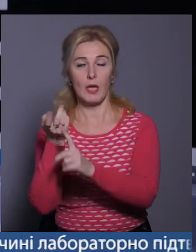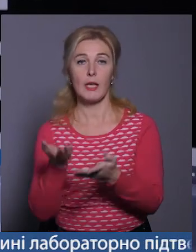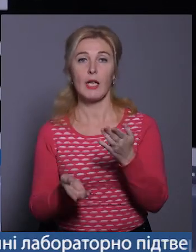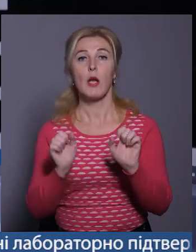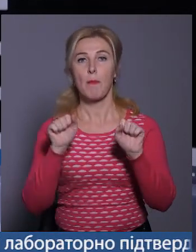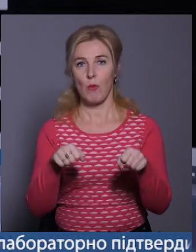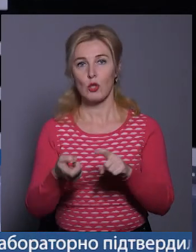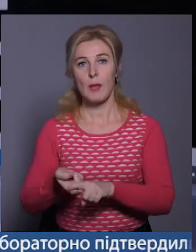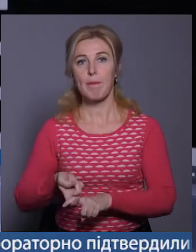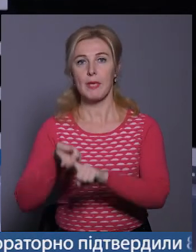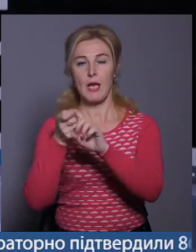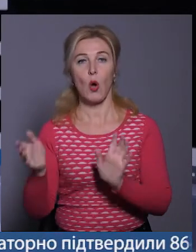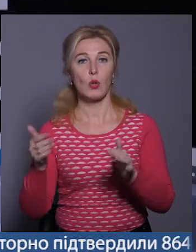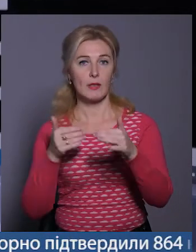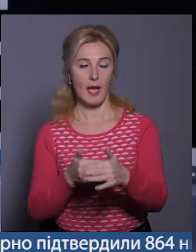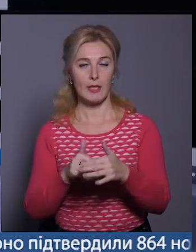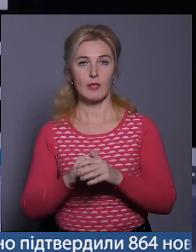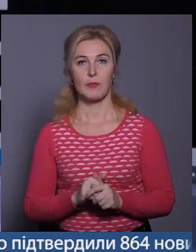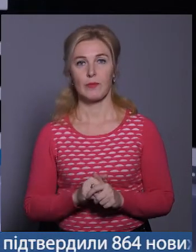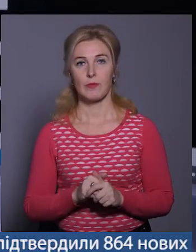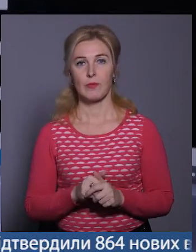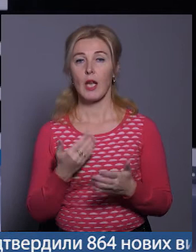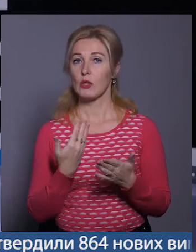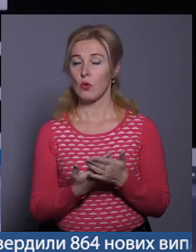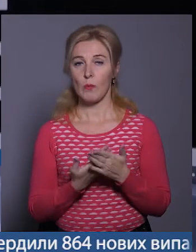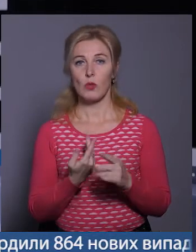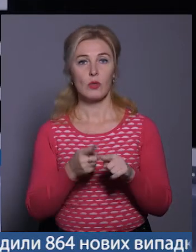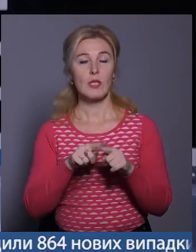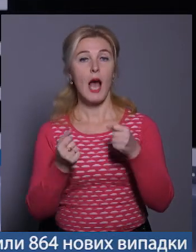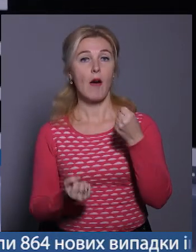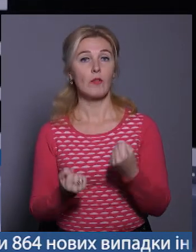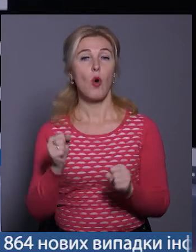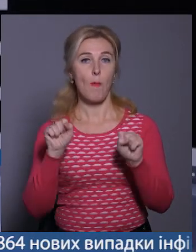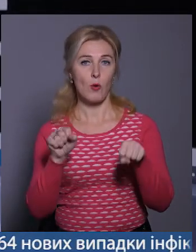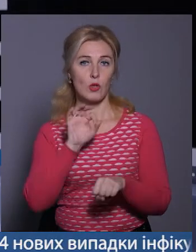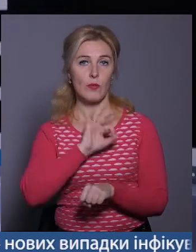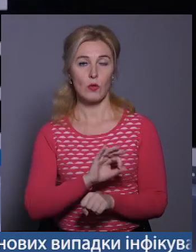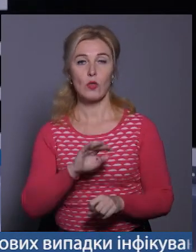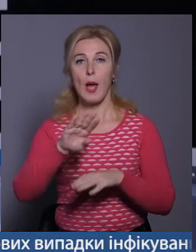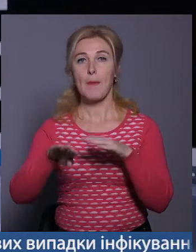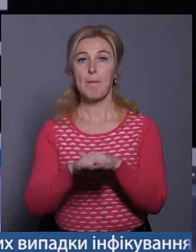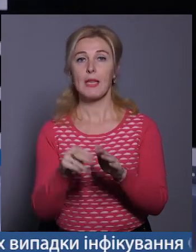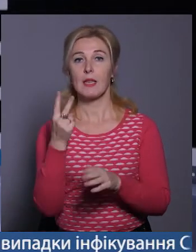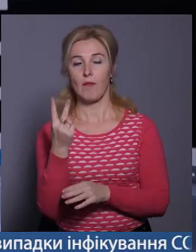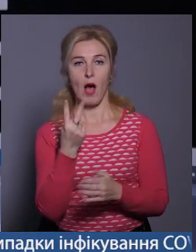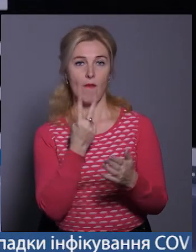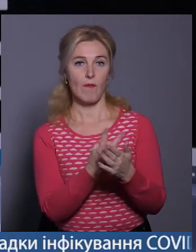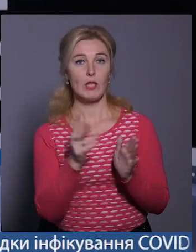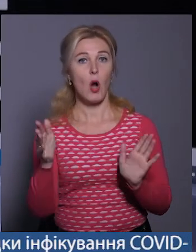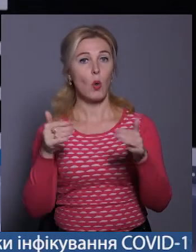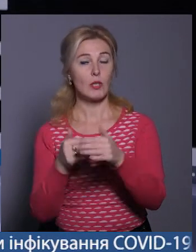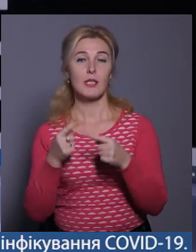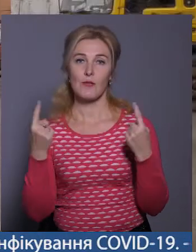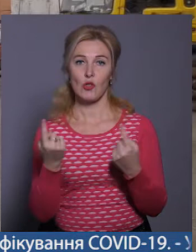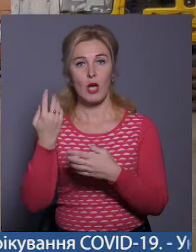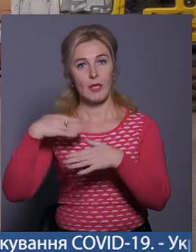було підняти контейнер і засипати. Тобто цей автомобіль може використовувати під два види контейнерів – звичайні